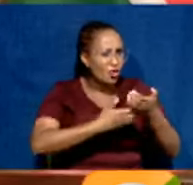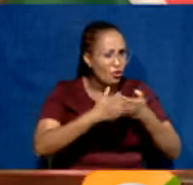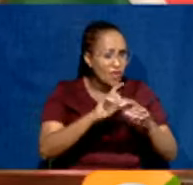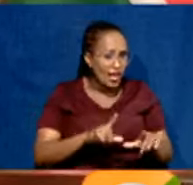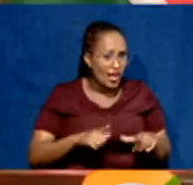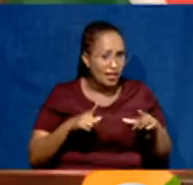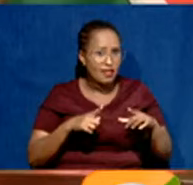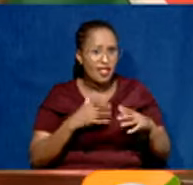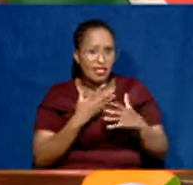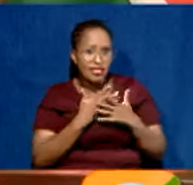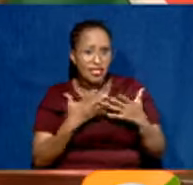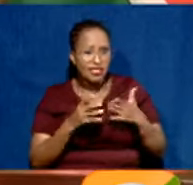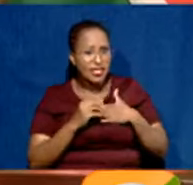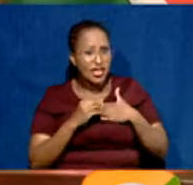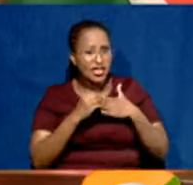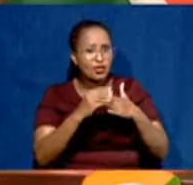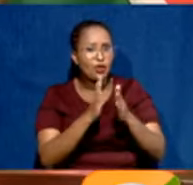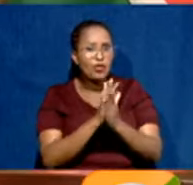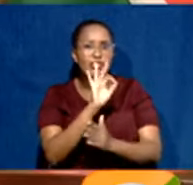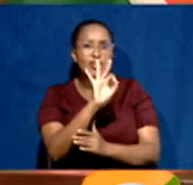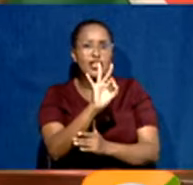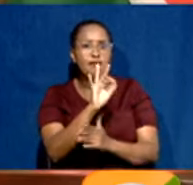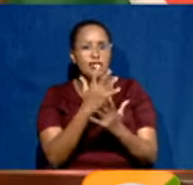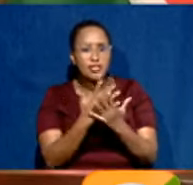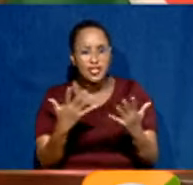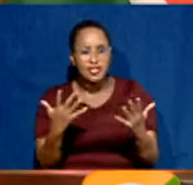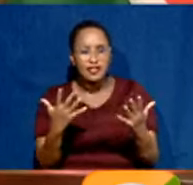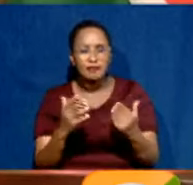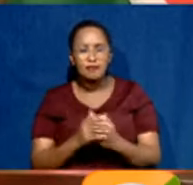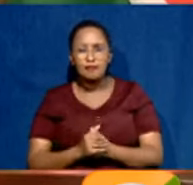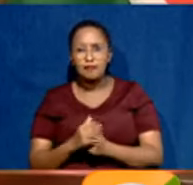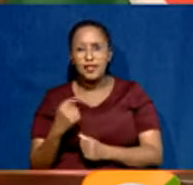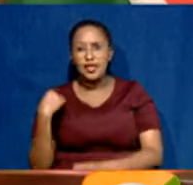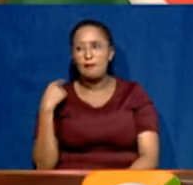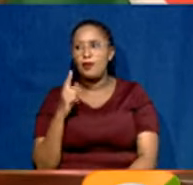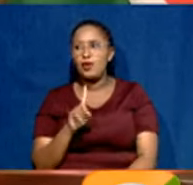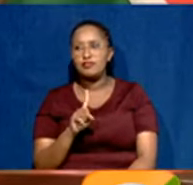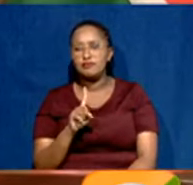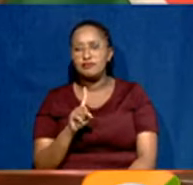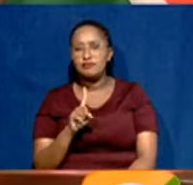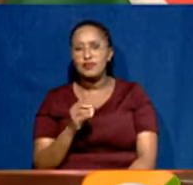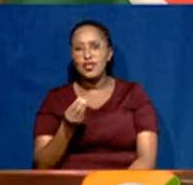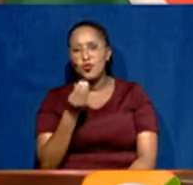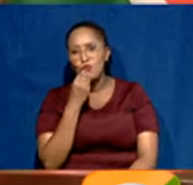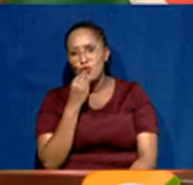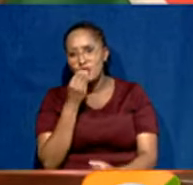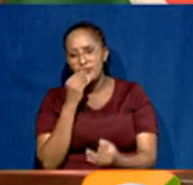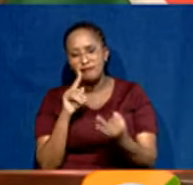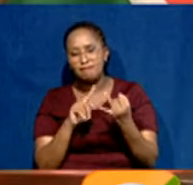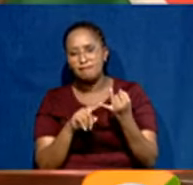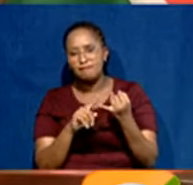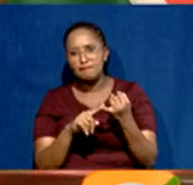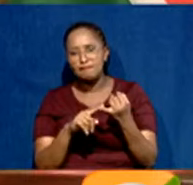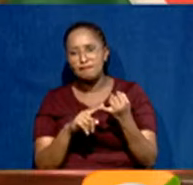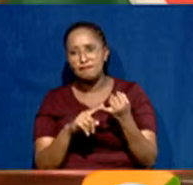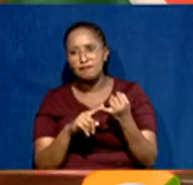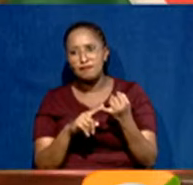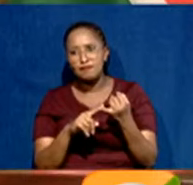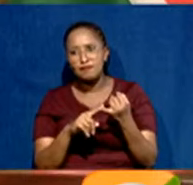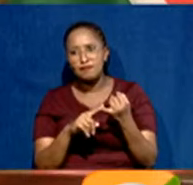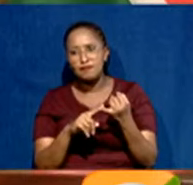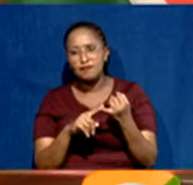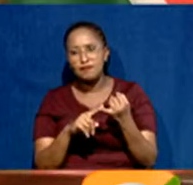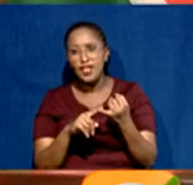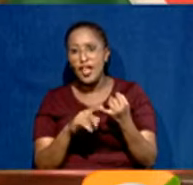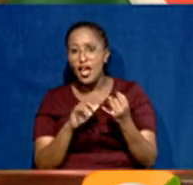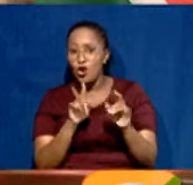maisha inachangiwa na vitu vitatu. Ya kwanza ni gharama ya chakula. Right?